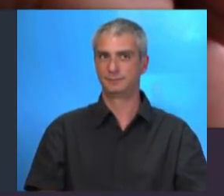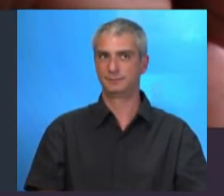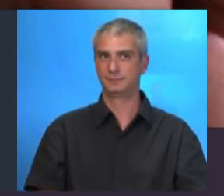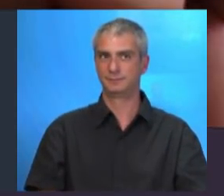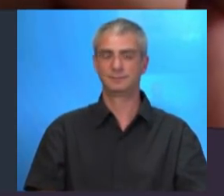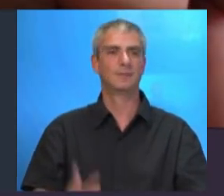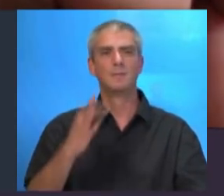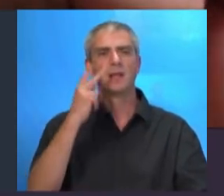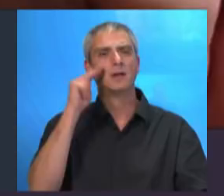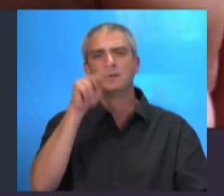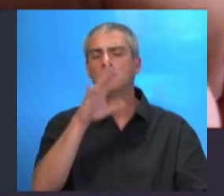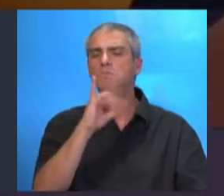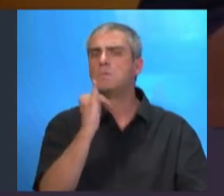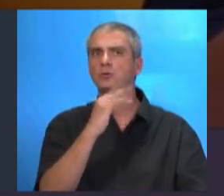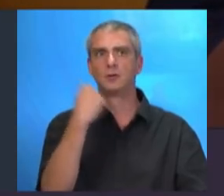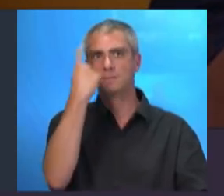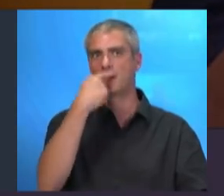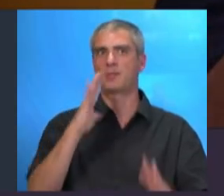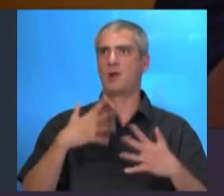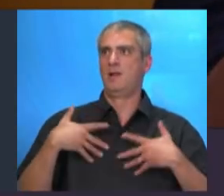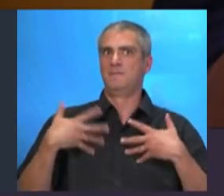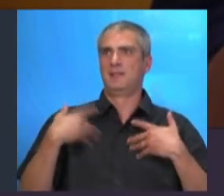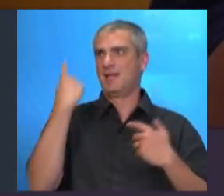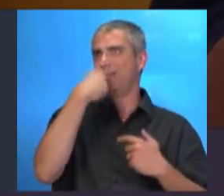מתי הסתכלתם על משהו במבט מתרגש כל כך?